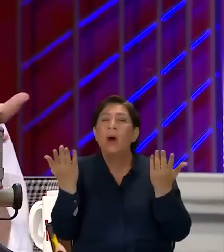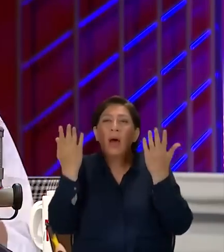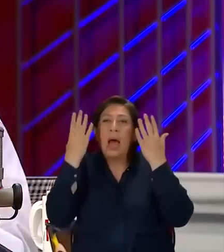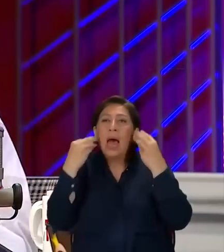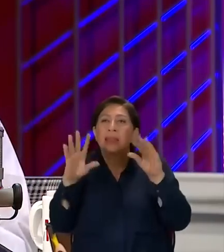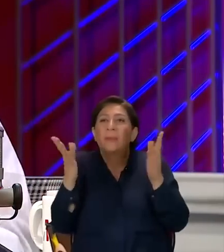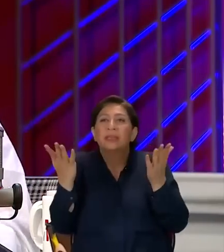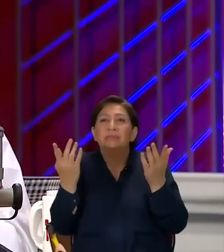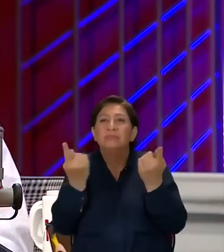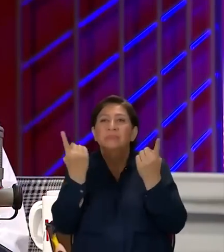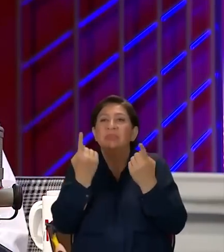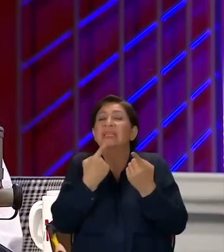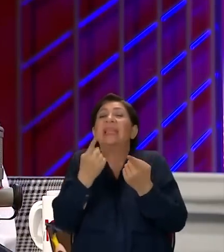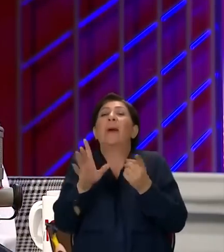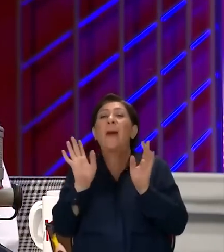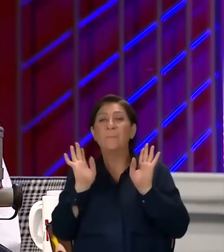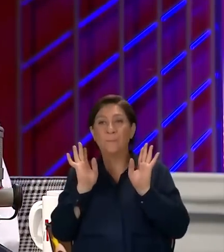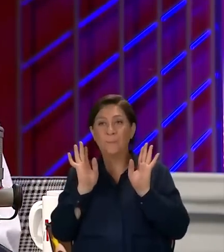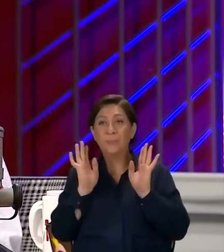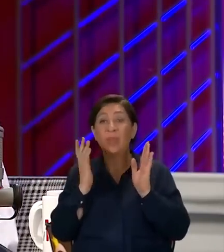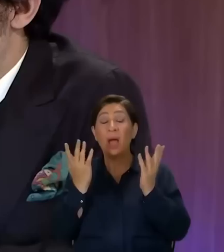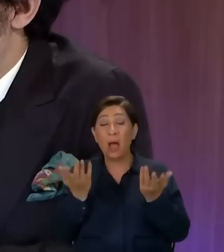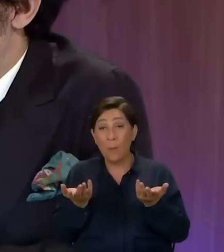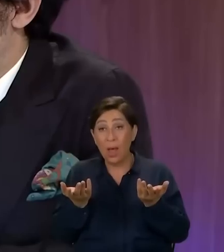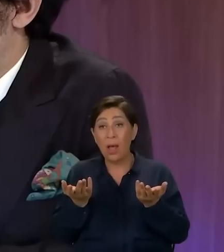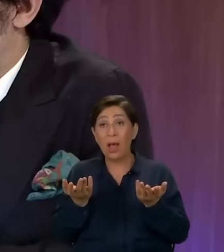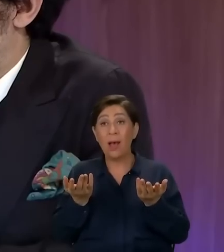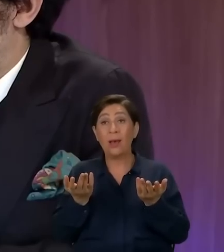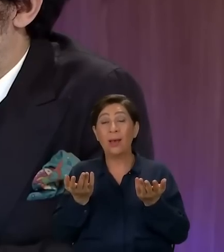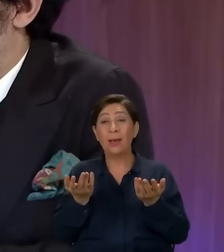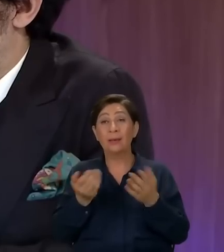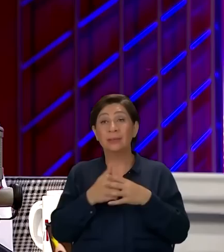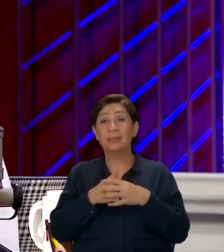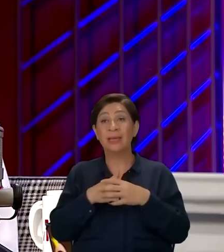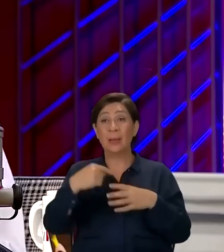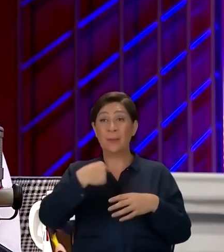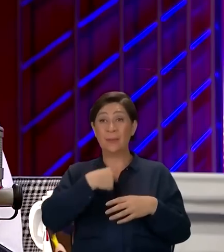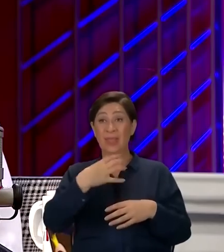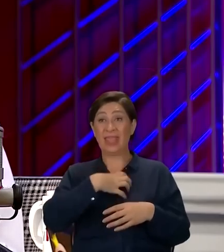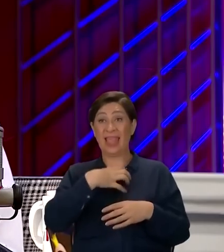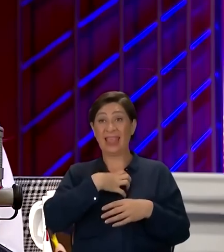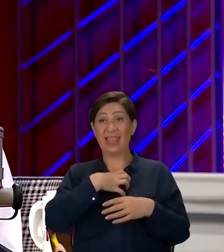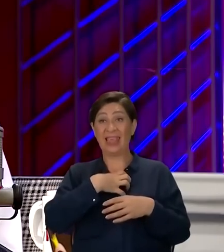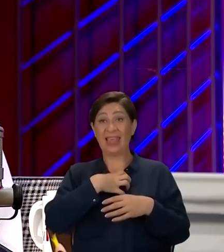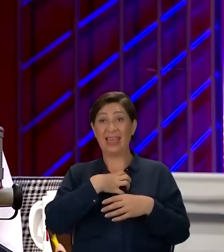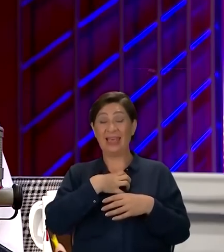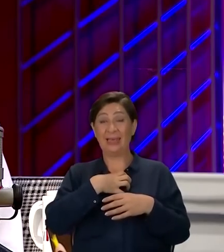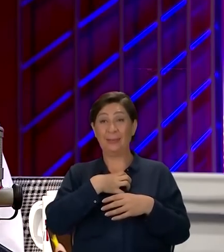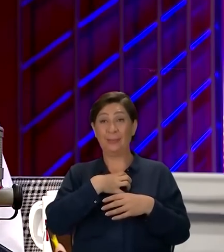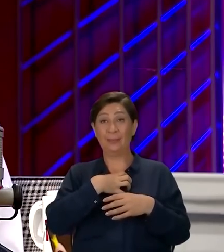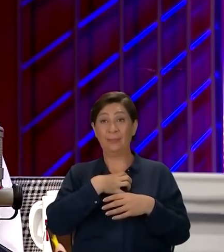anlamadığım için çok bir şey bir yorum yapamam bunun üzerine. Ama zaten benim kendi çapımda hep şeylerim vardır